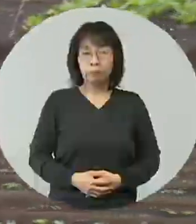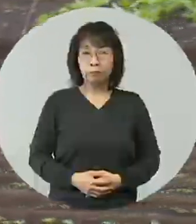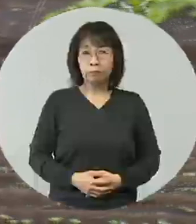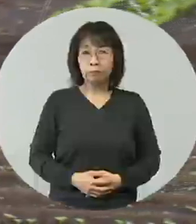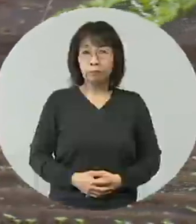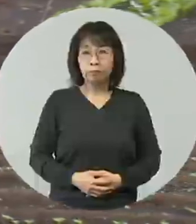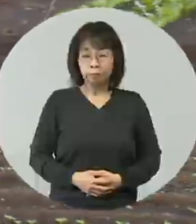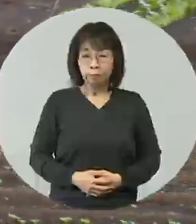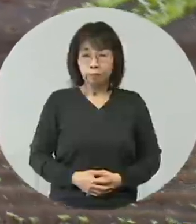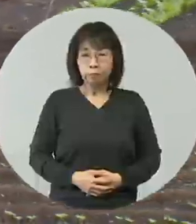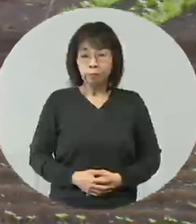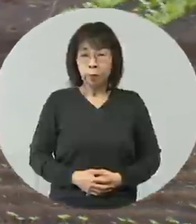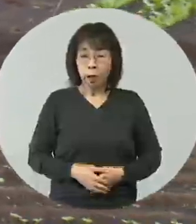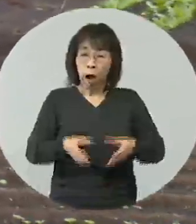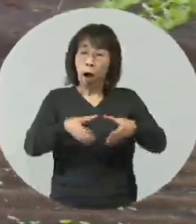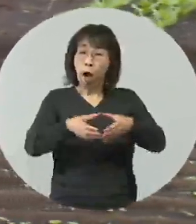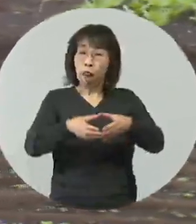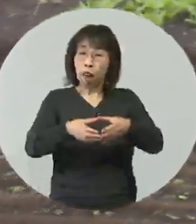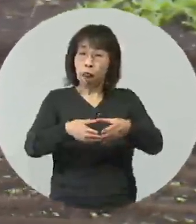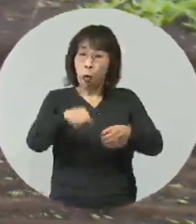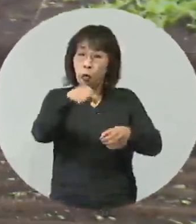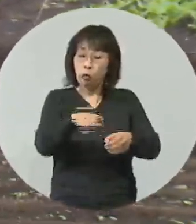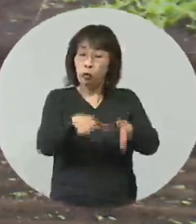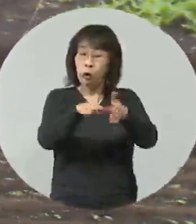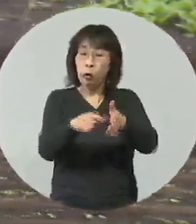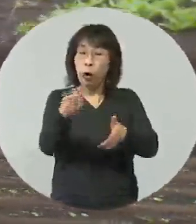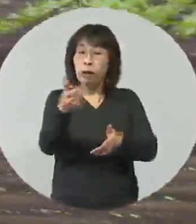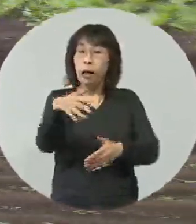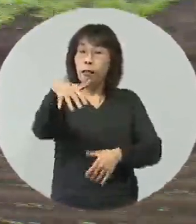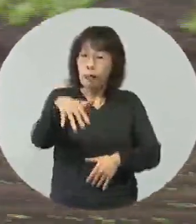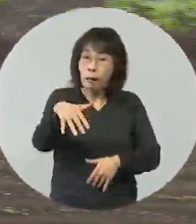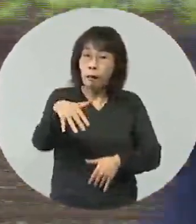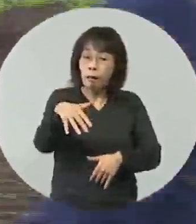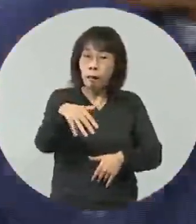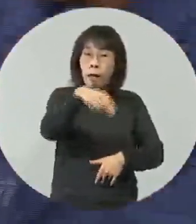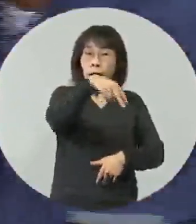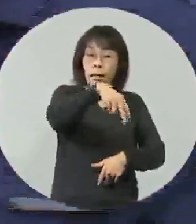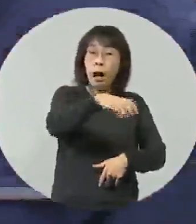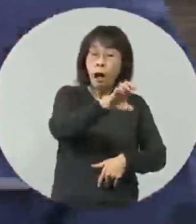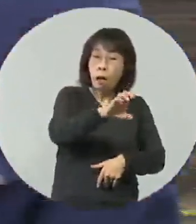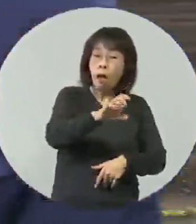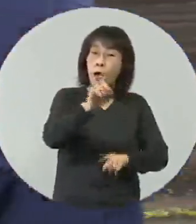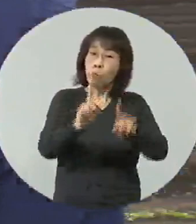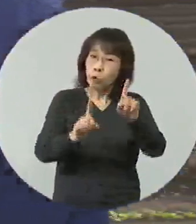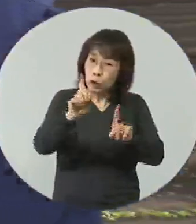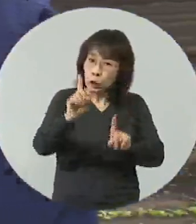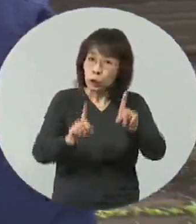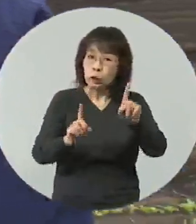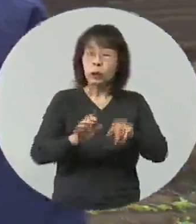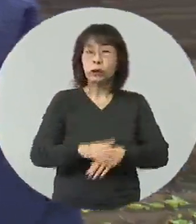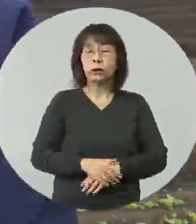株を植える際に種から植えるんですか、はい、それとも苗から植えるんですか。 株はね、